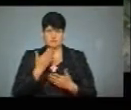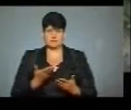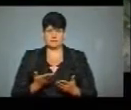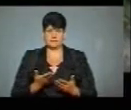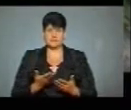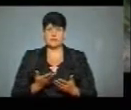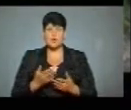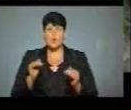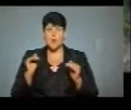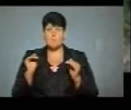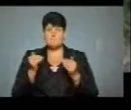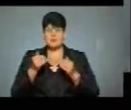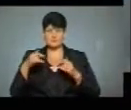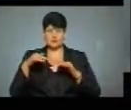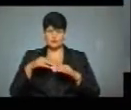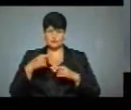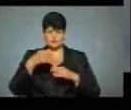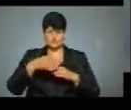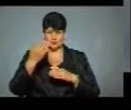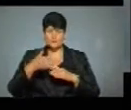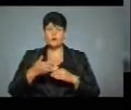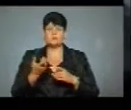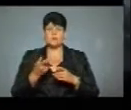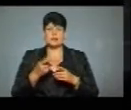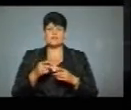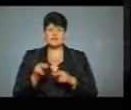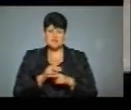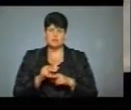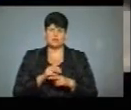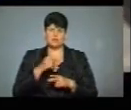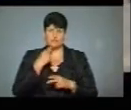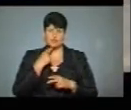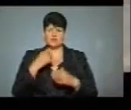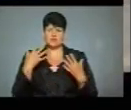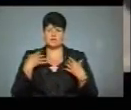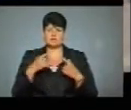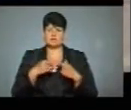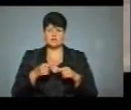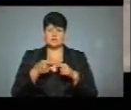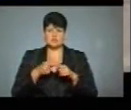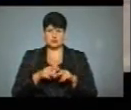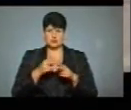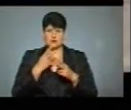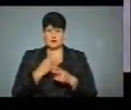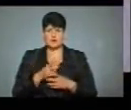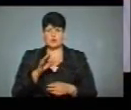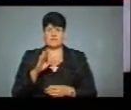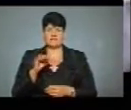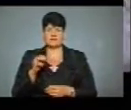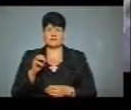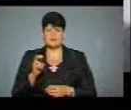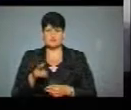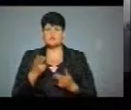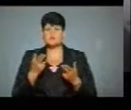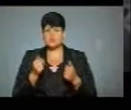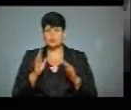Обмежувач руху, у який в'їхав автомобіль, відремонтують, розповідає начальник відділу технагляду Тернопільської міськради Олег Вітик. Звичайно, що